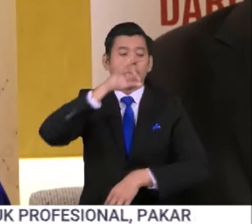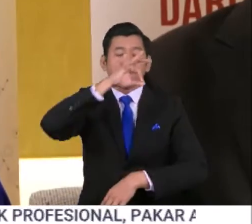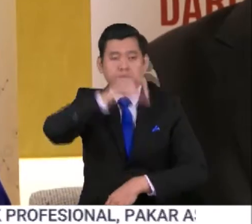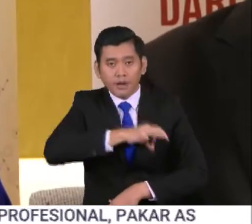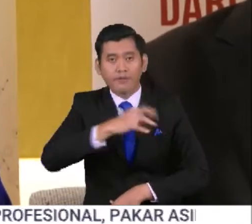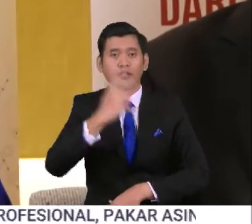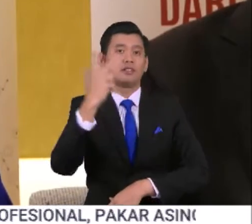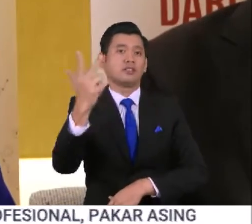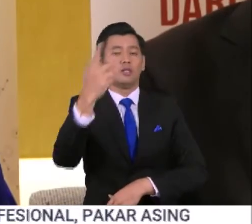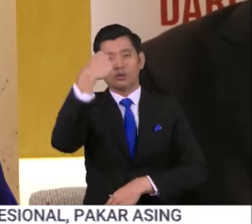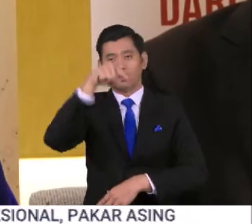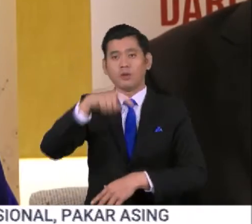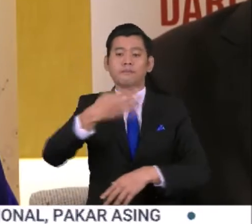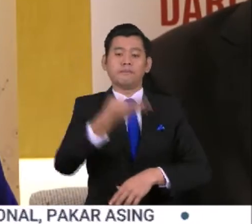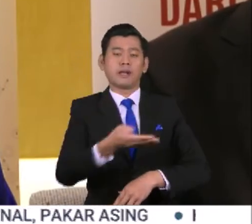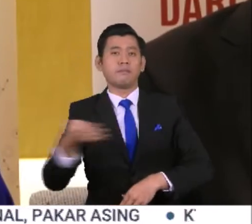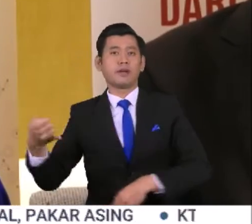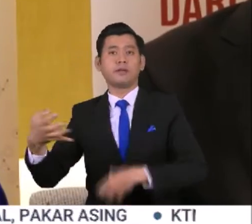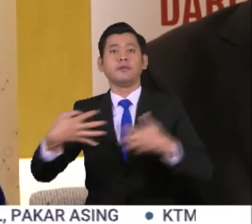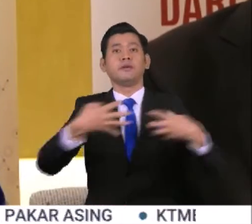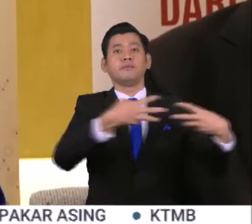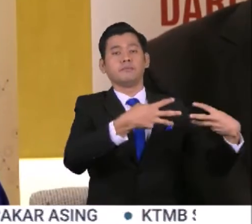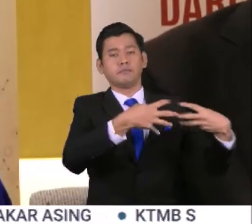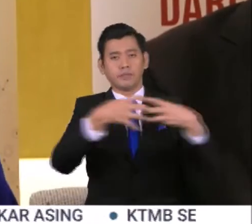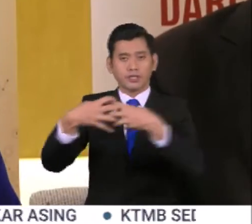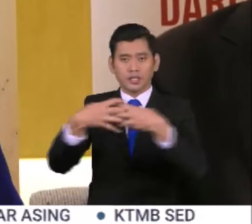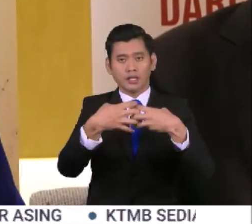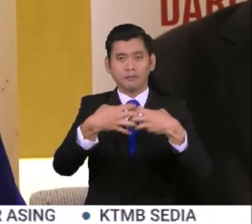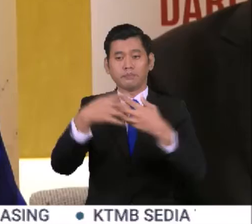perdagangan juga barangan perkilangan di Malaysia. So it's important